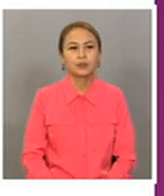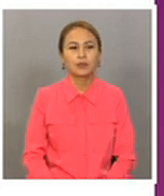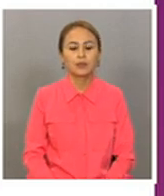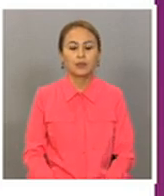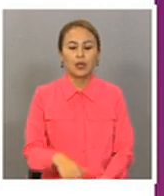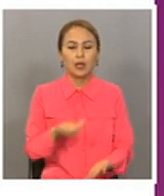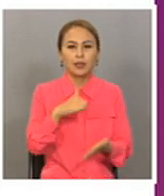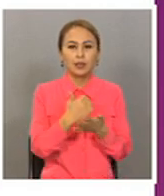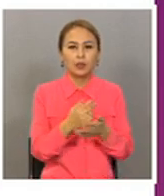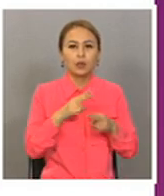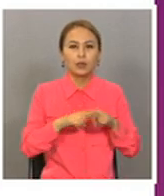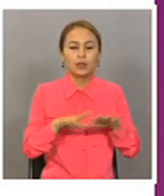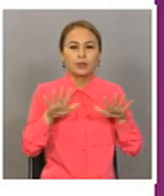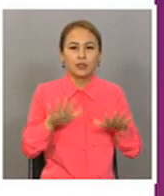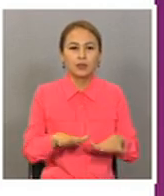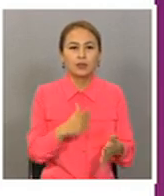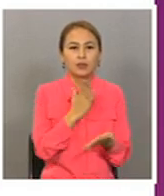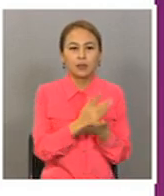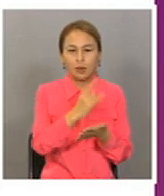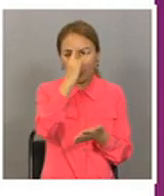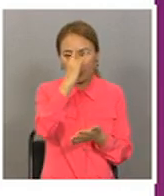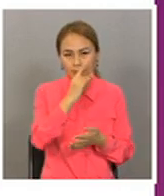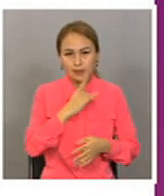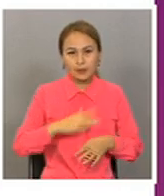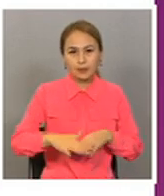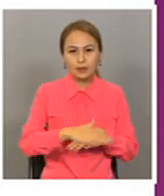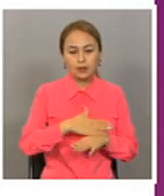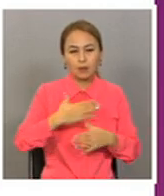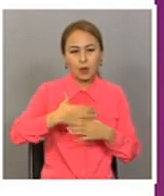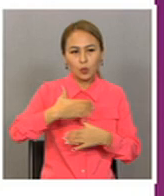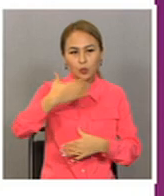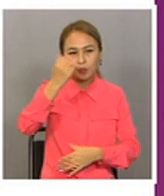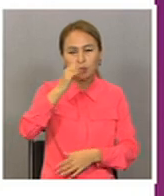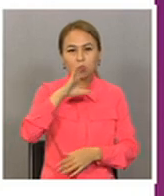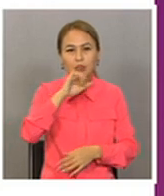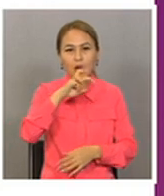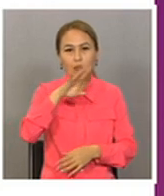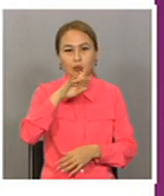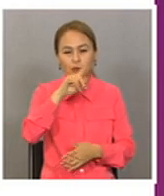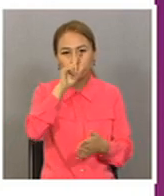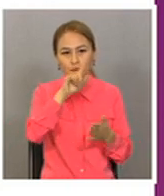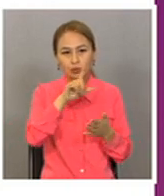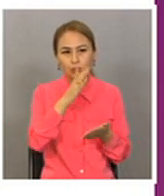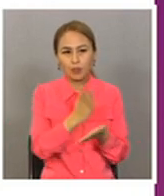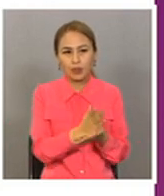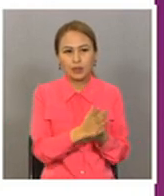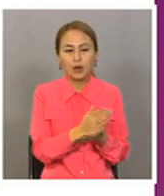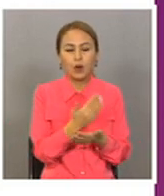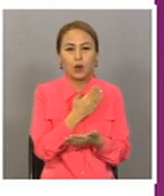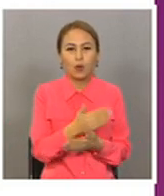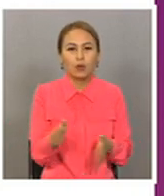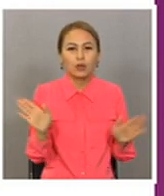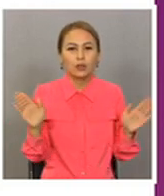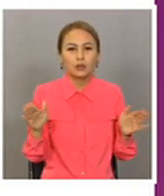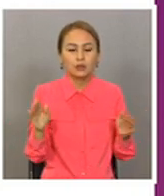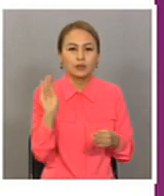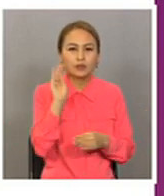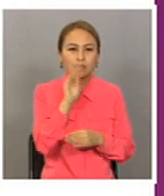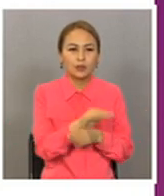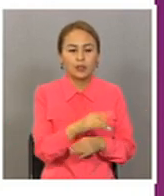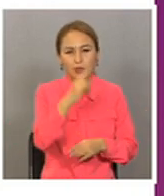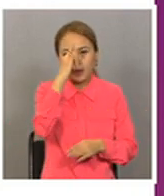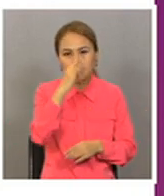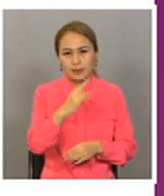Елордамызда бой көтерген Қазақ елі монументінде самұрық құсы орнатылған. Ол Қазақстанның дамуы